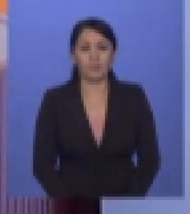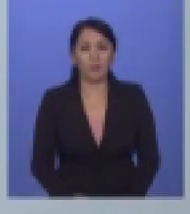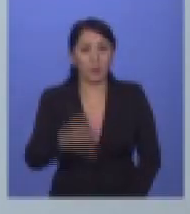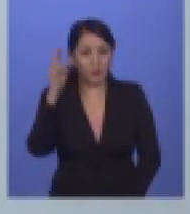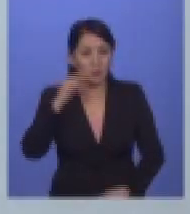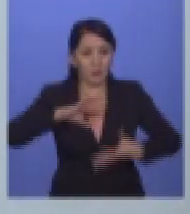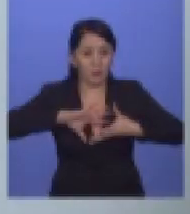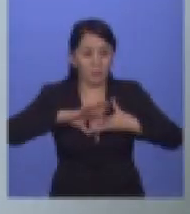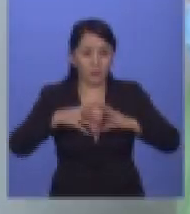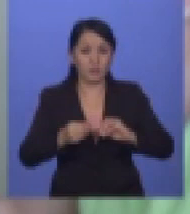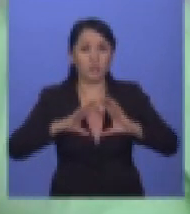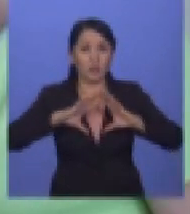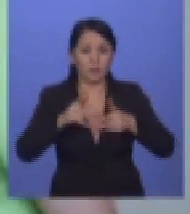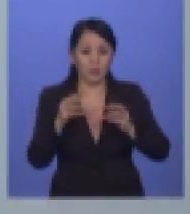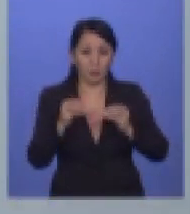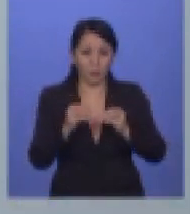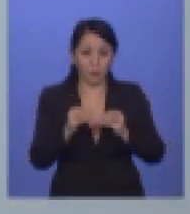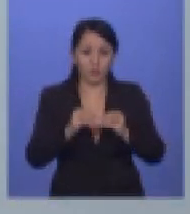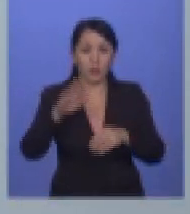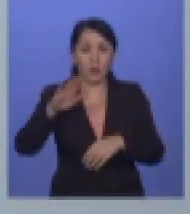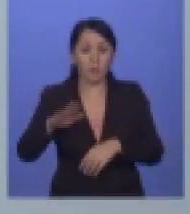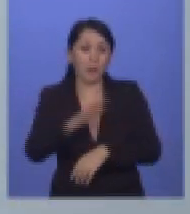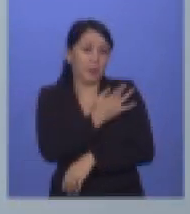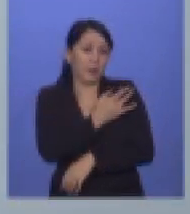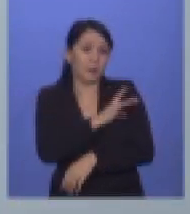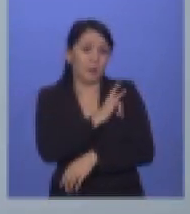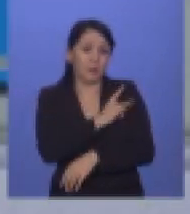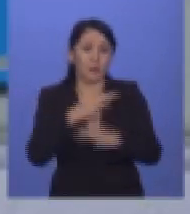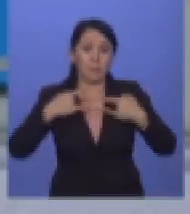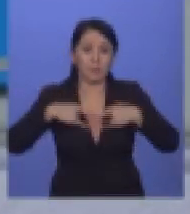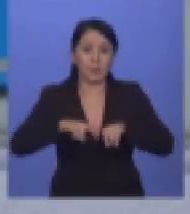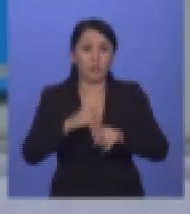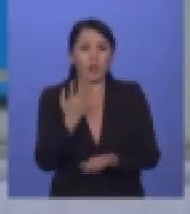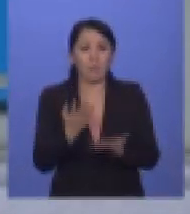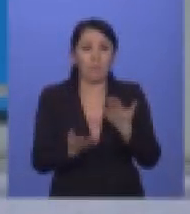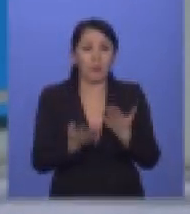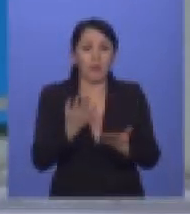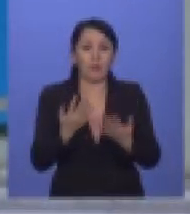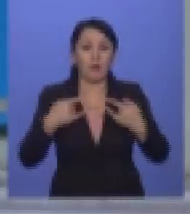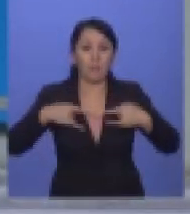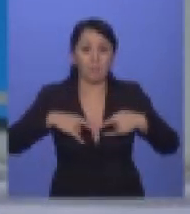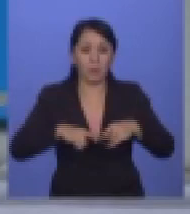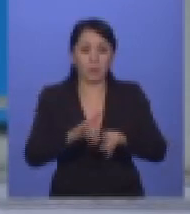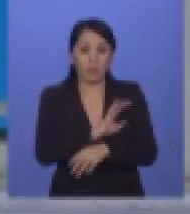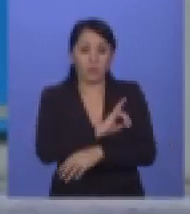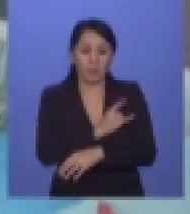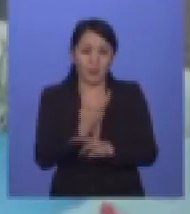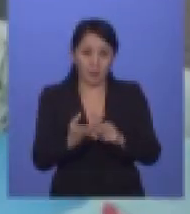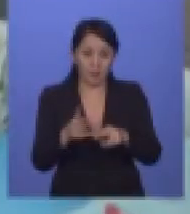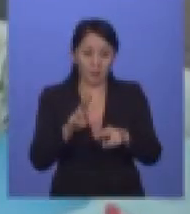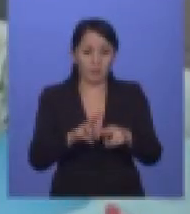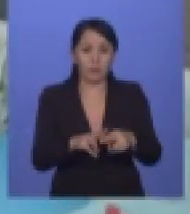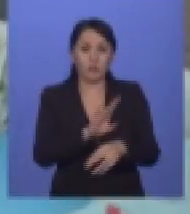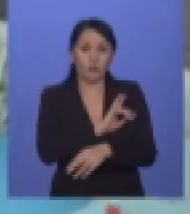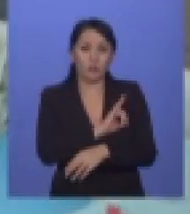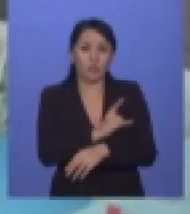Статистикаға сәйкес, әлемдегі әрбір 10 баланың біреуі шала туады. Олардың ішінде дене салмағы өте төмен болып, дүниеге келетін нәрестелер де бар. Сондықтан мұндай